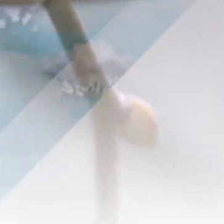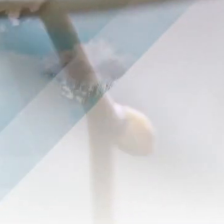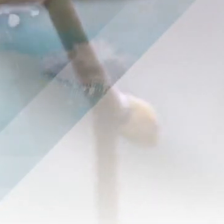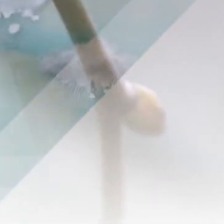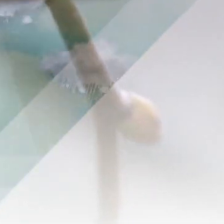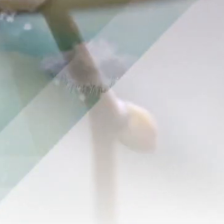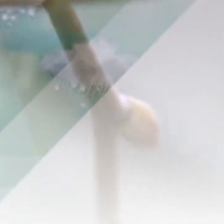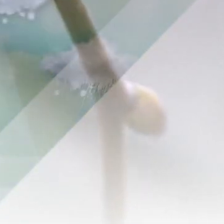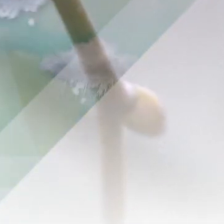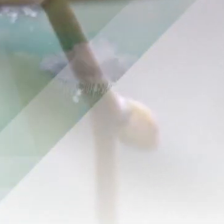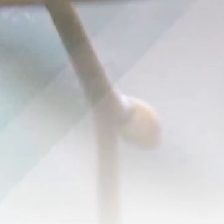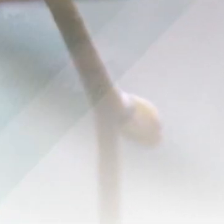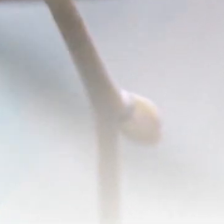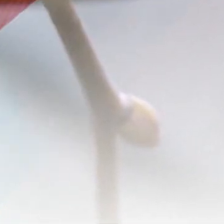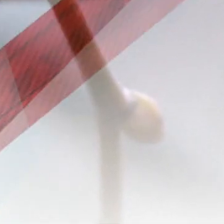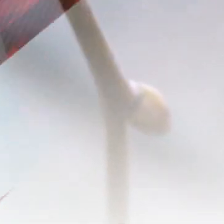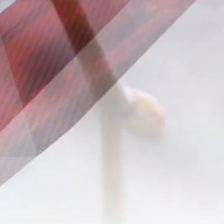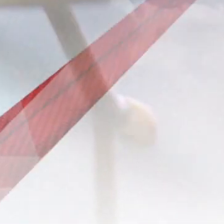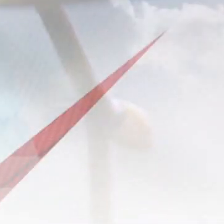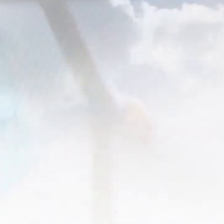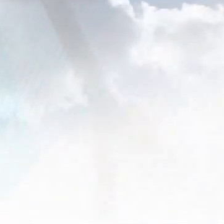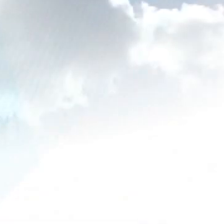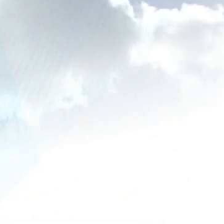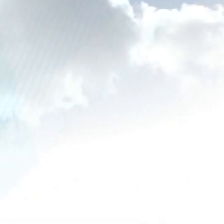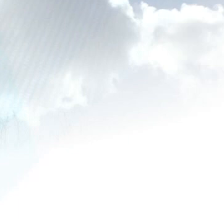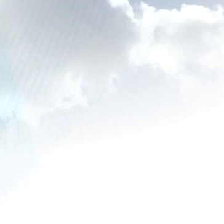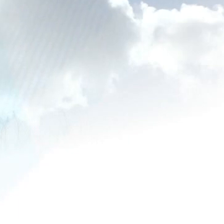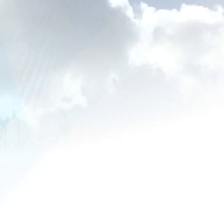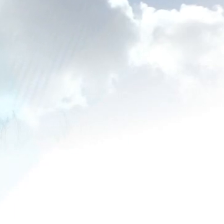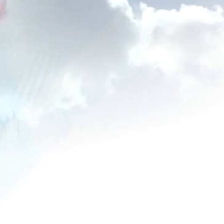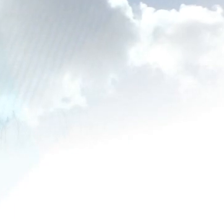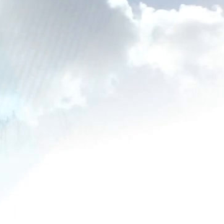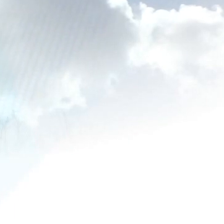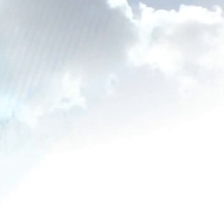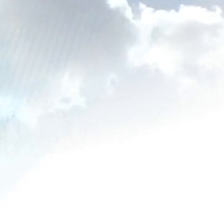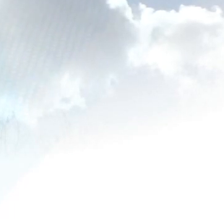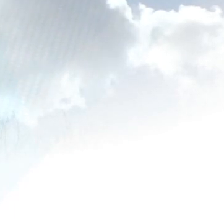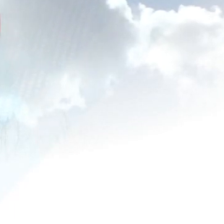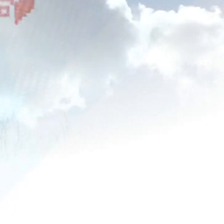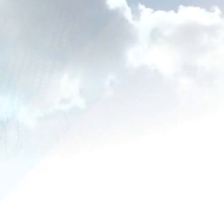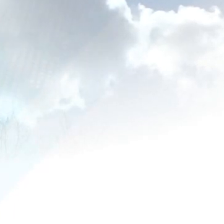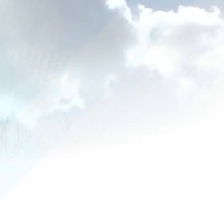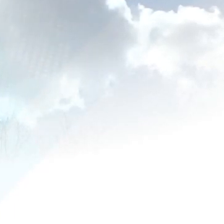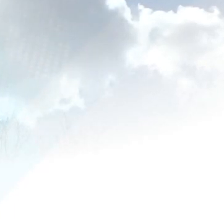По месяцовым календары малады месяц, а дакладней 27 червня у